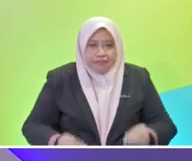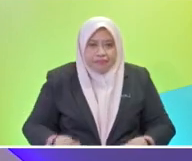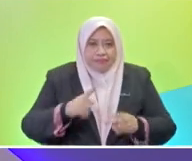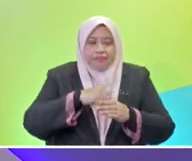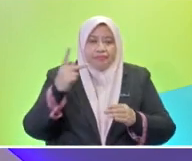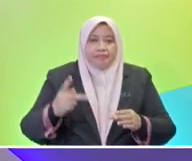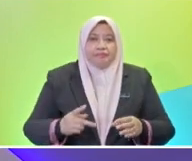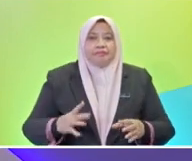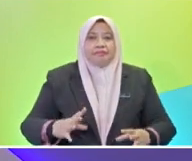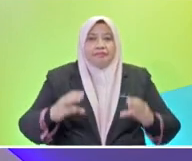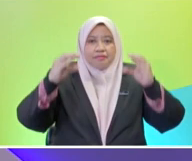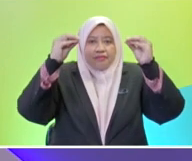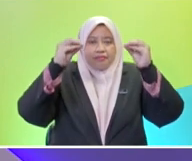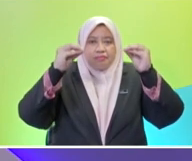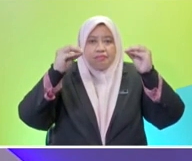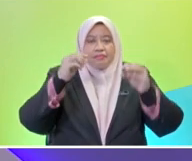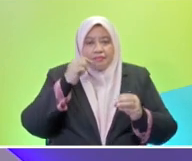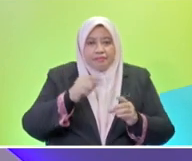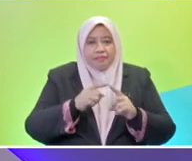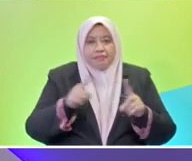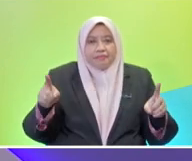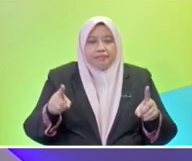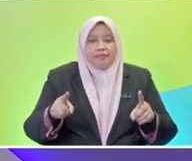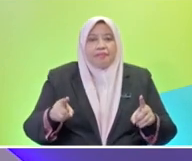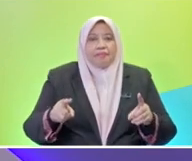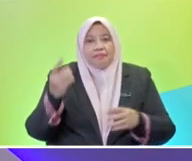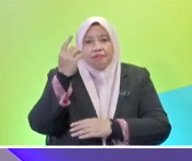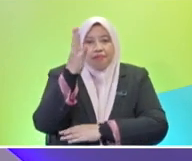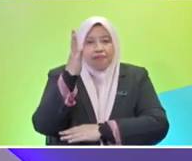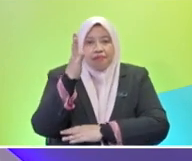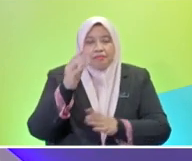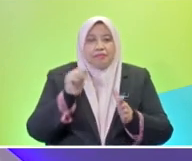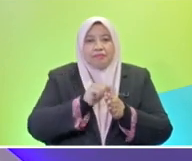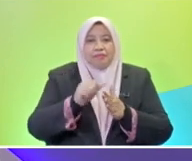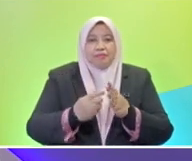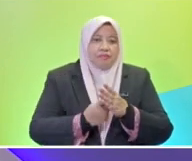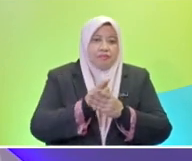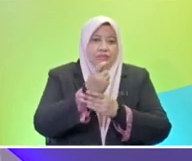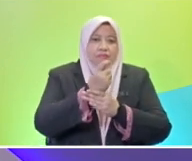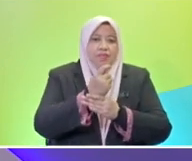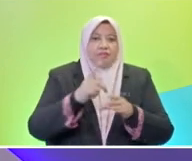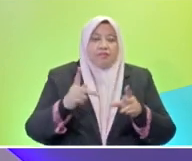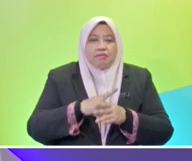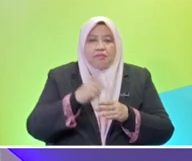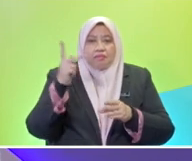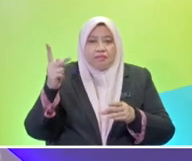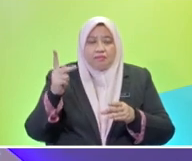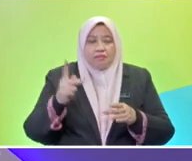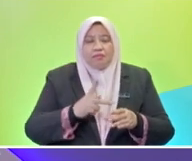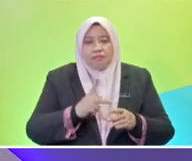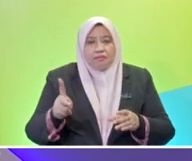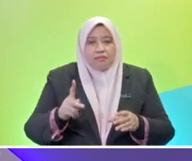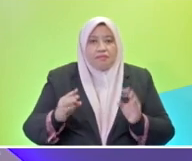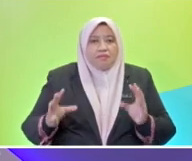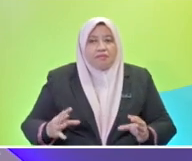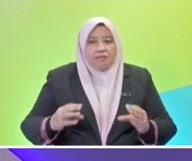oksigen daripada daun ni, kemudian kita merembeskan atau mengeluarkan atau mengeluarkanlah